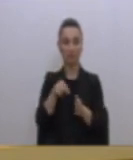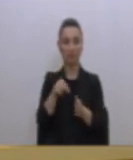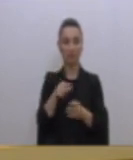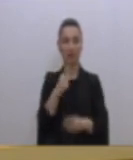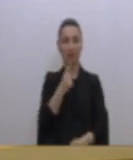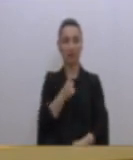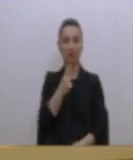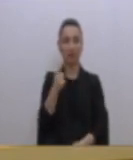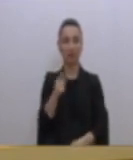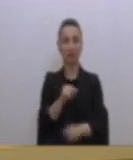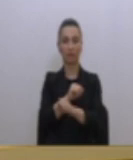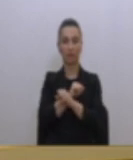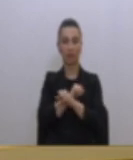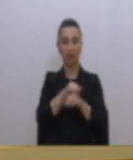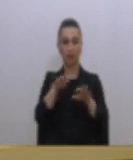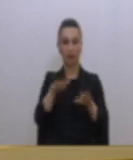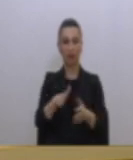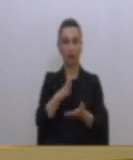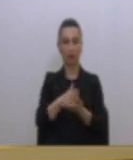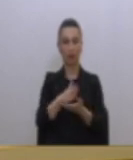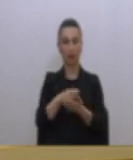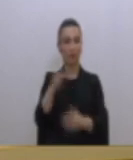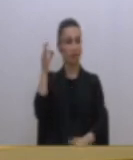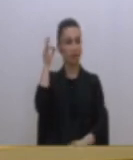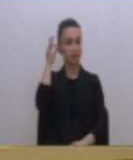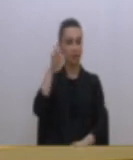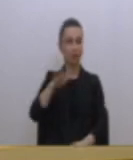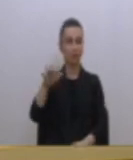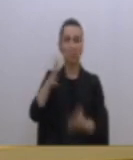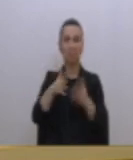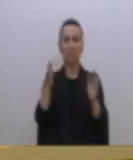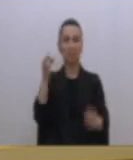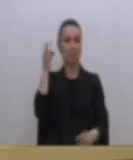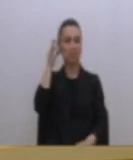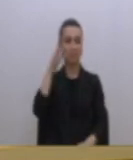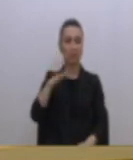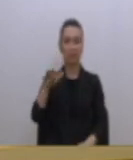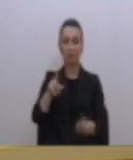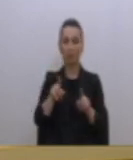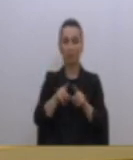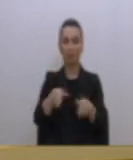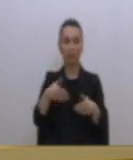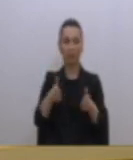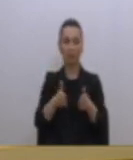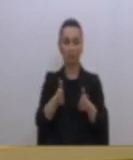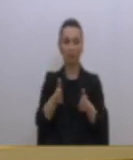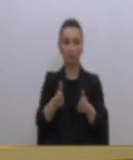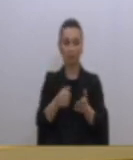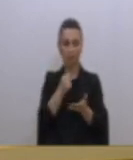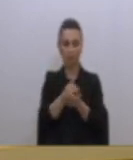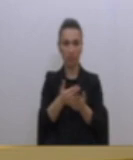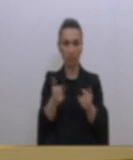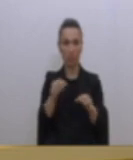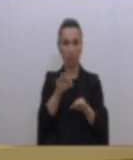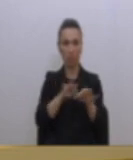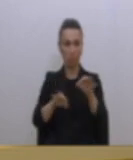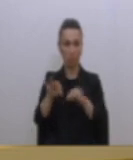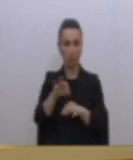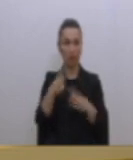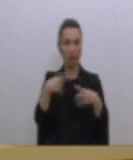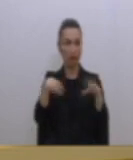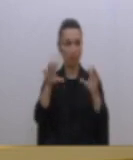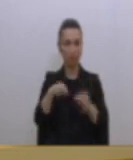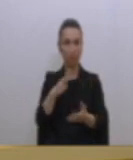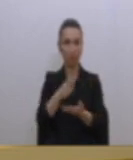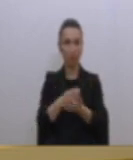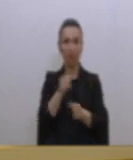ერთ-ერთი დასასვენებელი ადგილია სამეგრელოში მეტი სამეგრელოში არ არის გზა დამტკიცებულია პროექტი აბსოლუტურად ყველაფერი